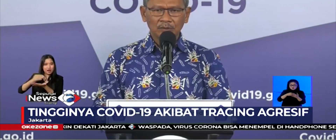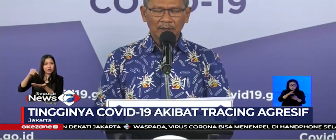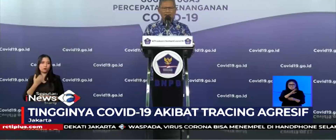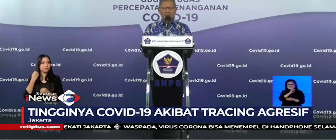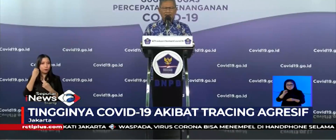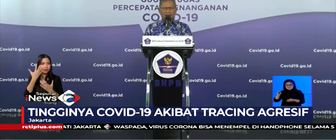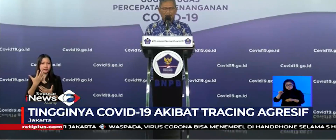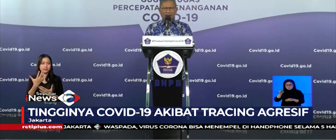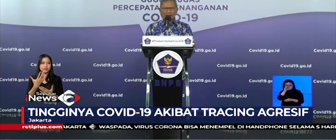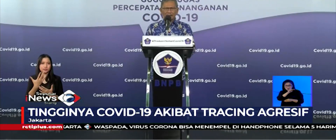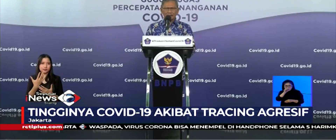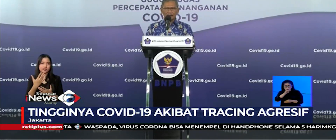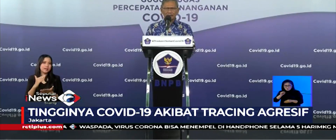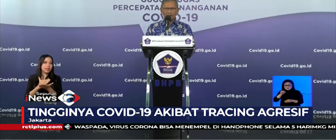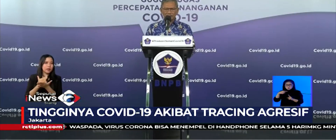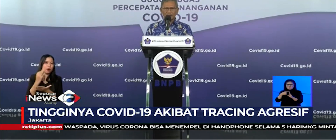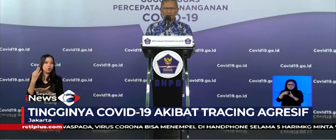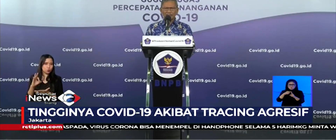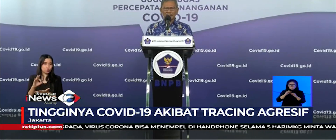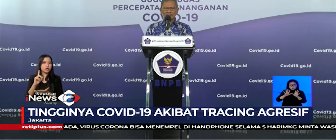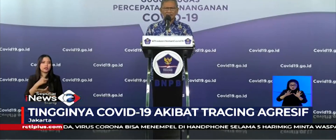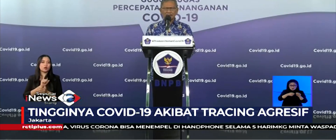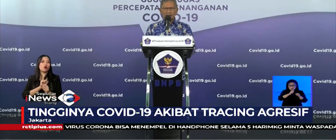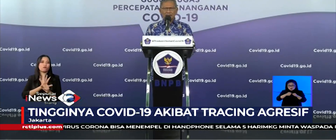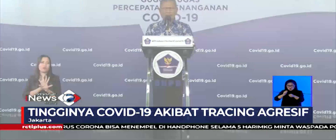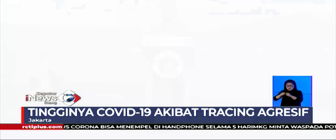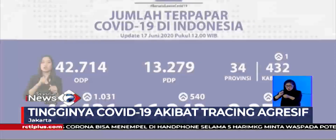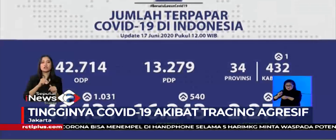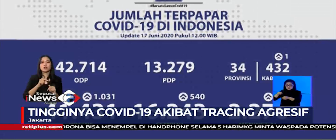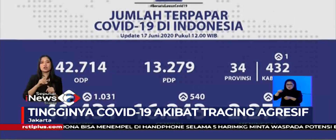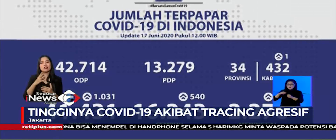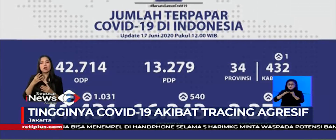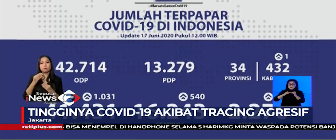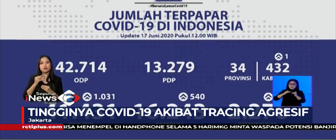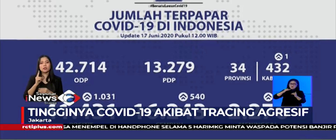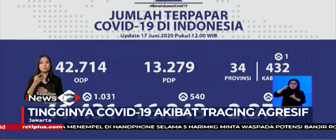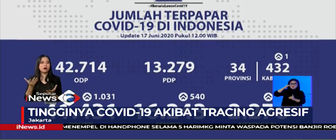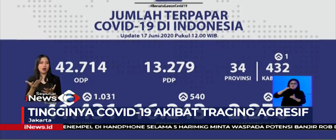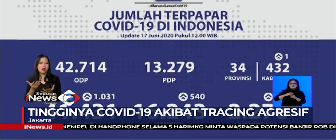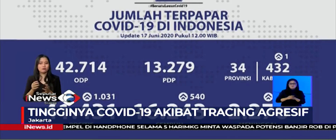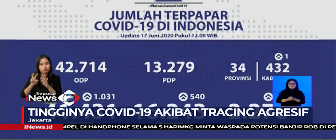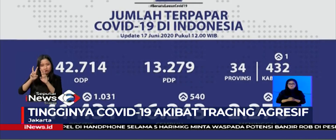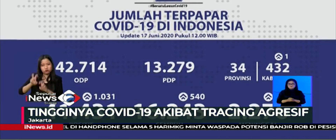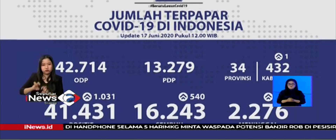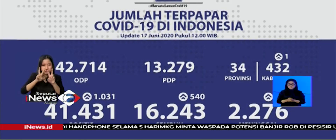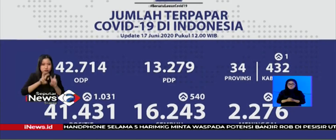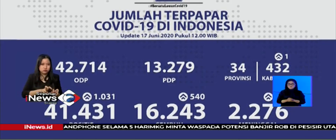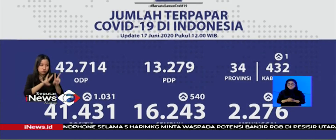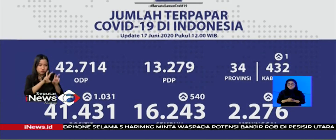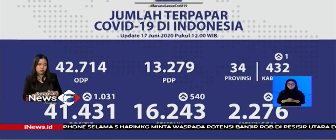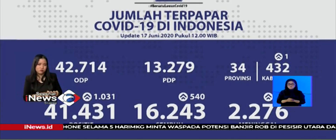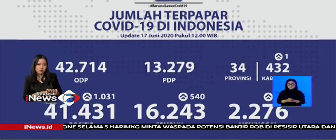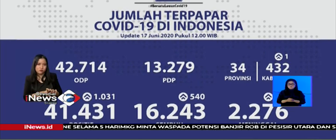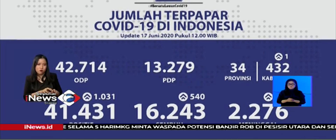agresif membuat angka kasus positif terus meningkat. Tracing atau penelusuran kontak